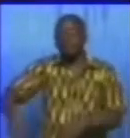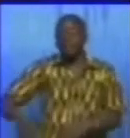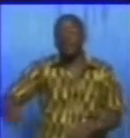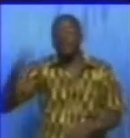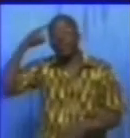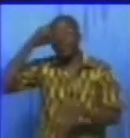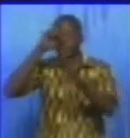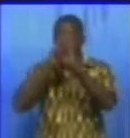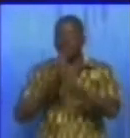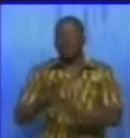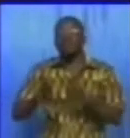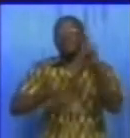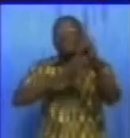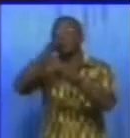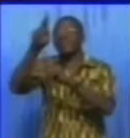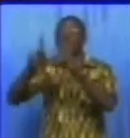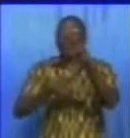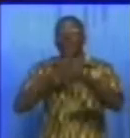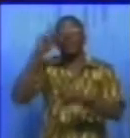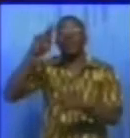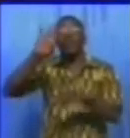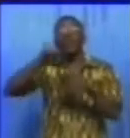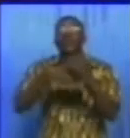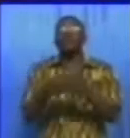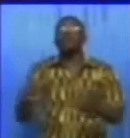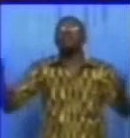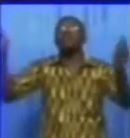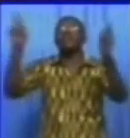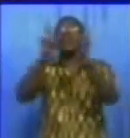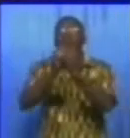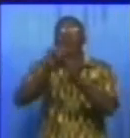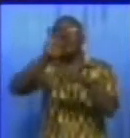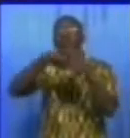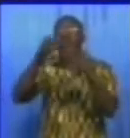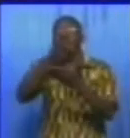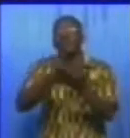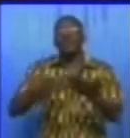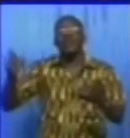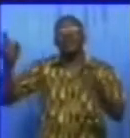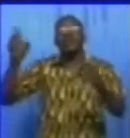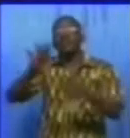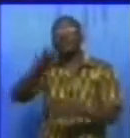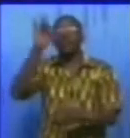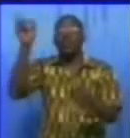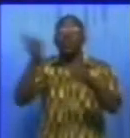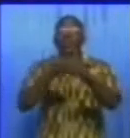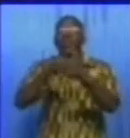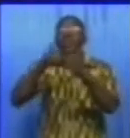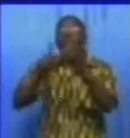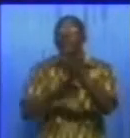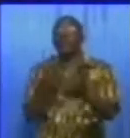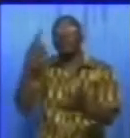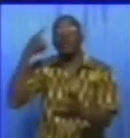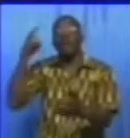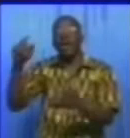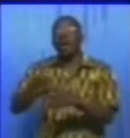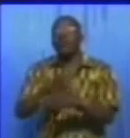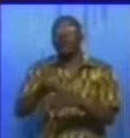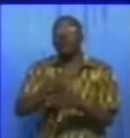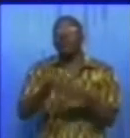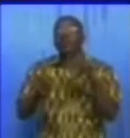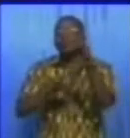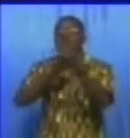des populations. L'émotion était au rendez-vous, d'autant plus que certains découvraient pour la première fois cette série Affaires publiques.